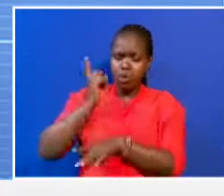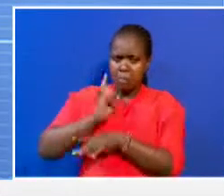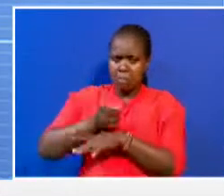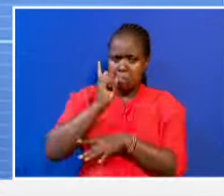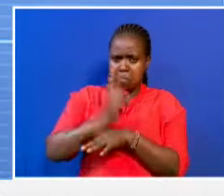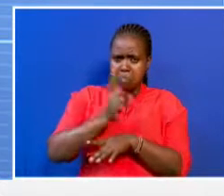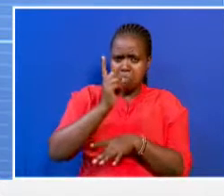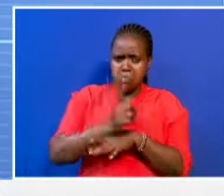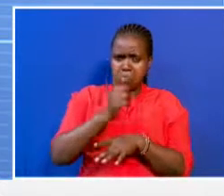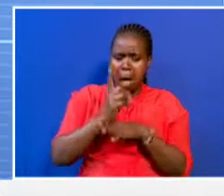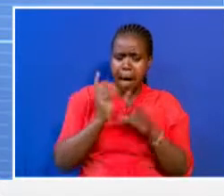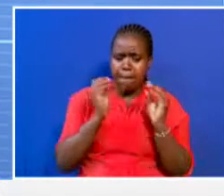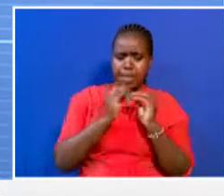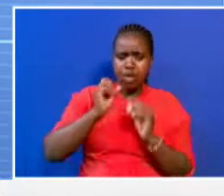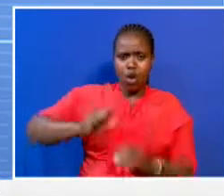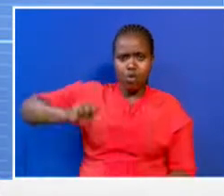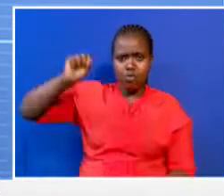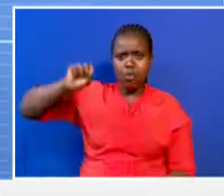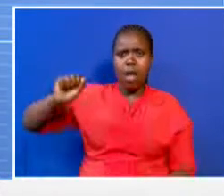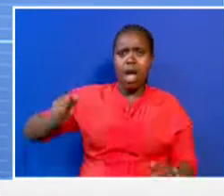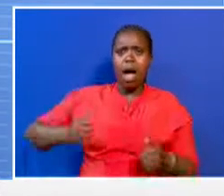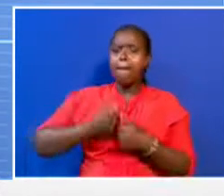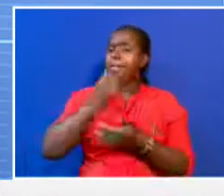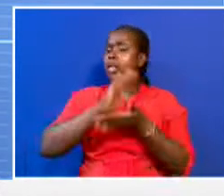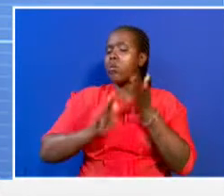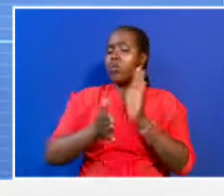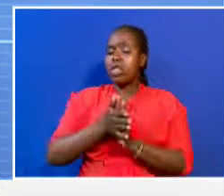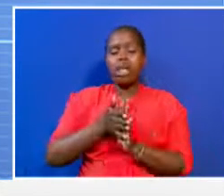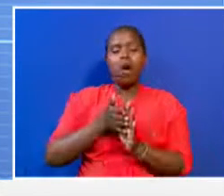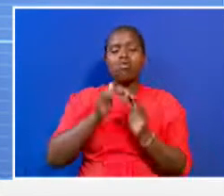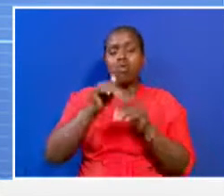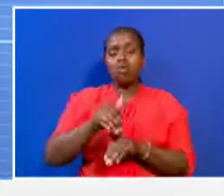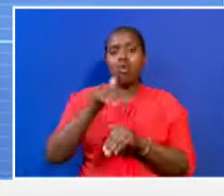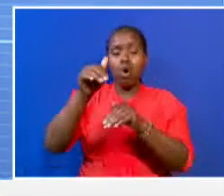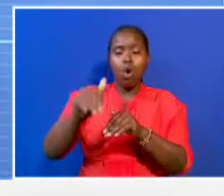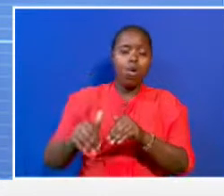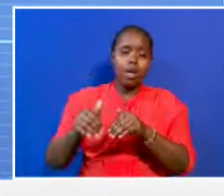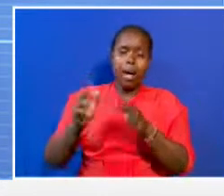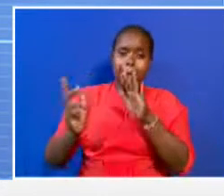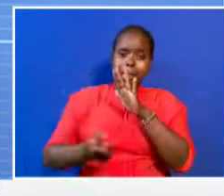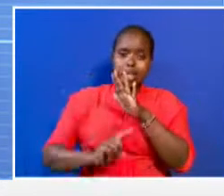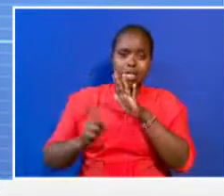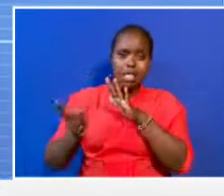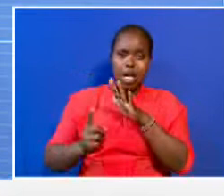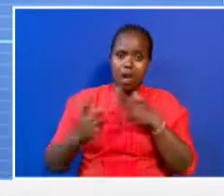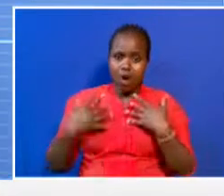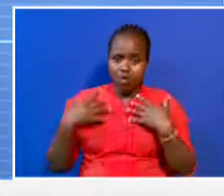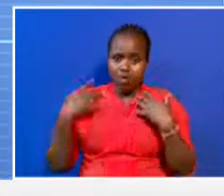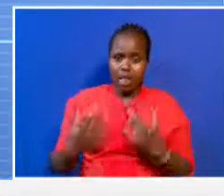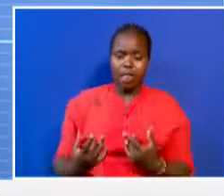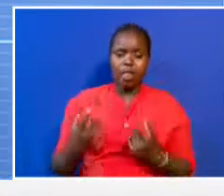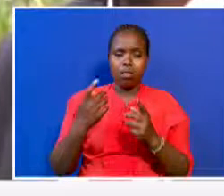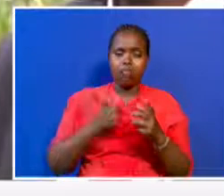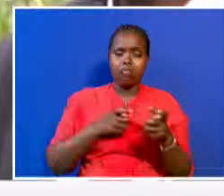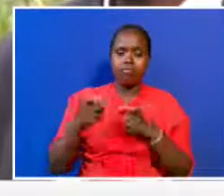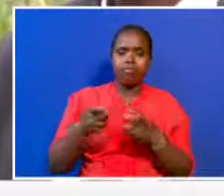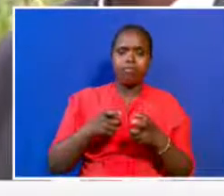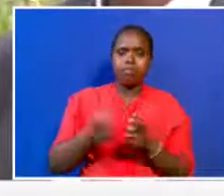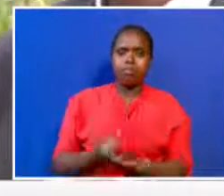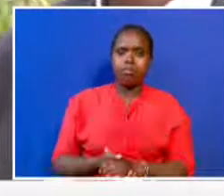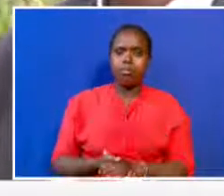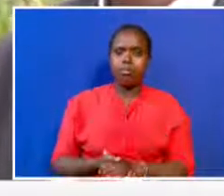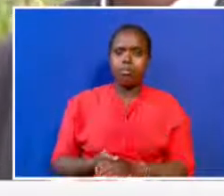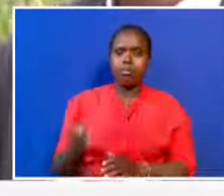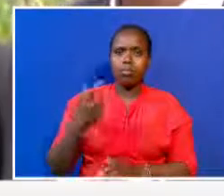cha lawama mikutano ya kisiasa inayofanywa bila kuzingatia maelekezo ya Wizara ya Afya ya kupunguza idadi ya maambukizi.